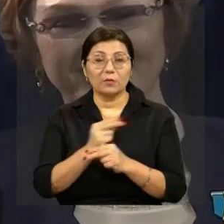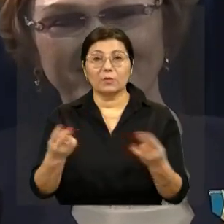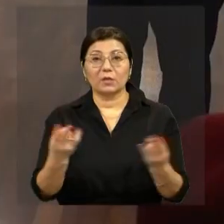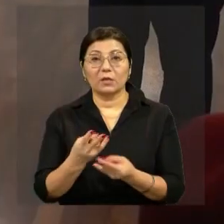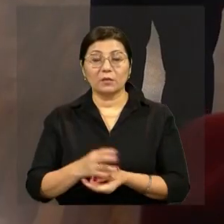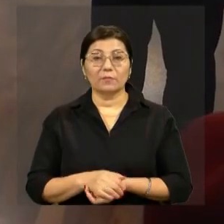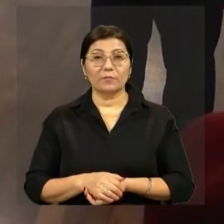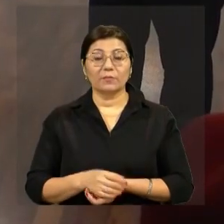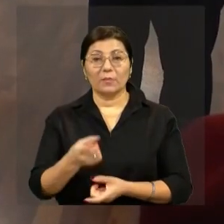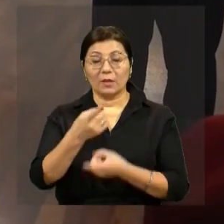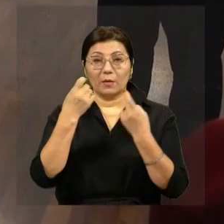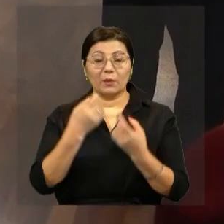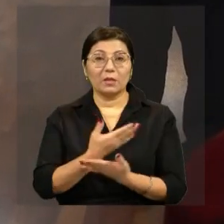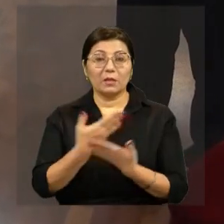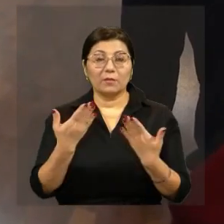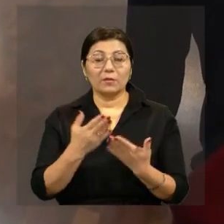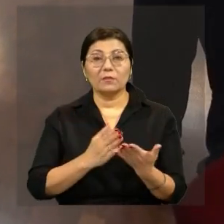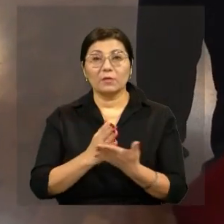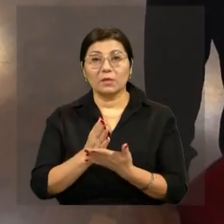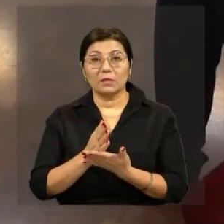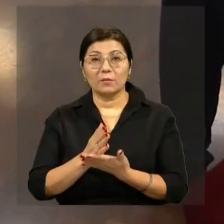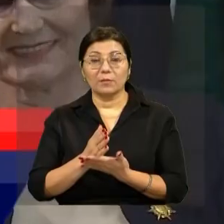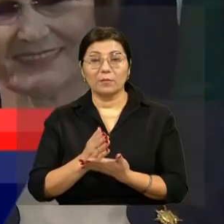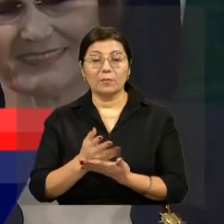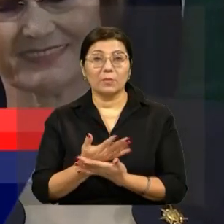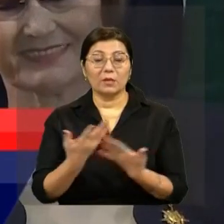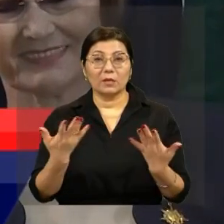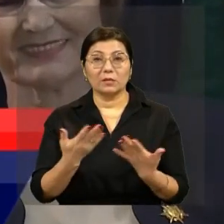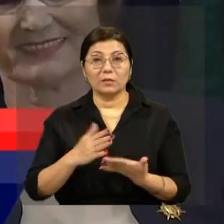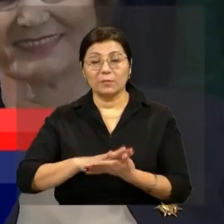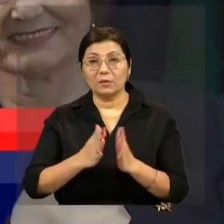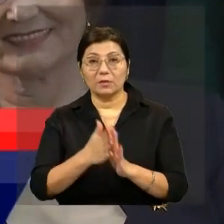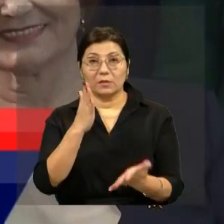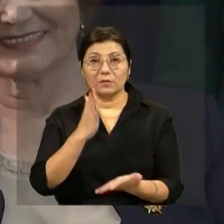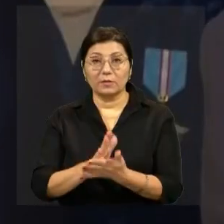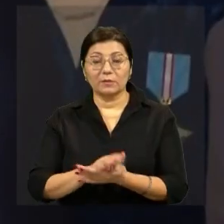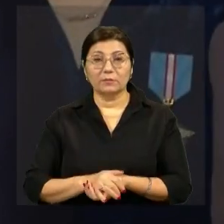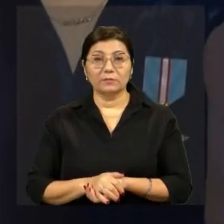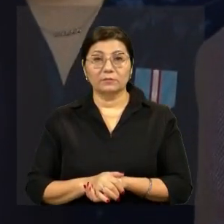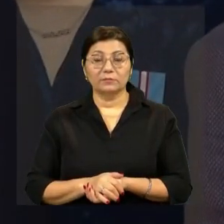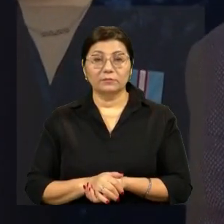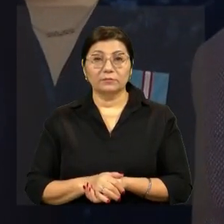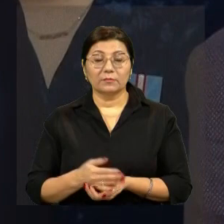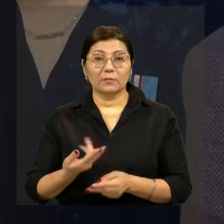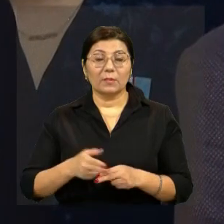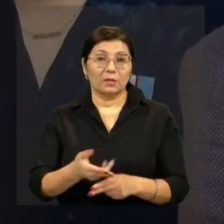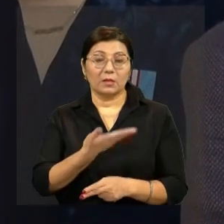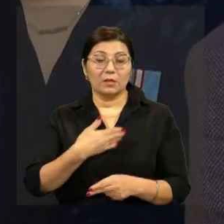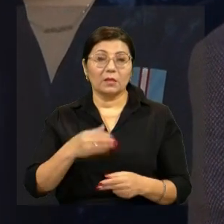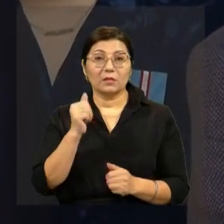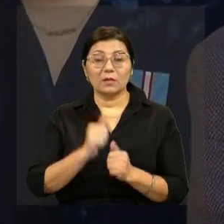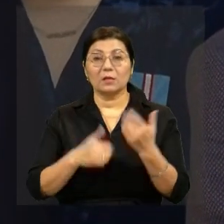вами принцип межнациональной политики «Мы разные, но мы равны» – это наша повседневная